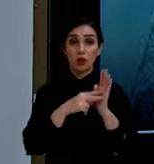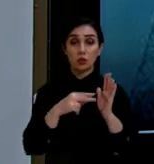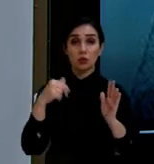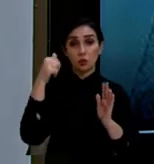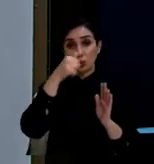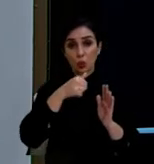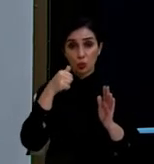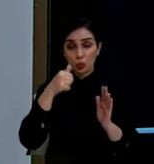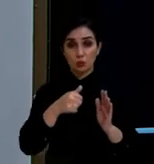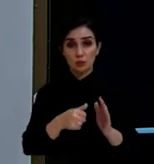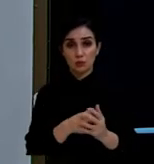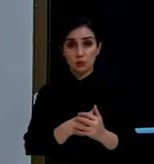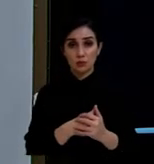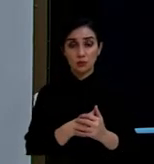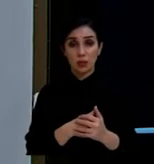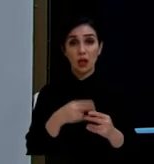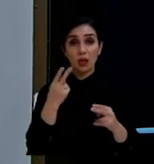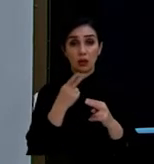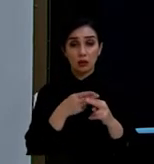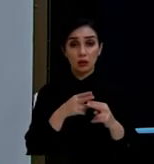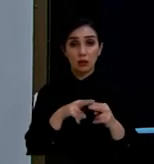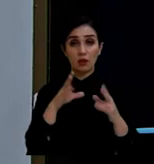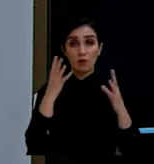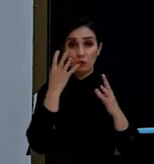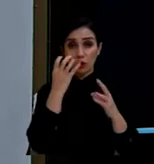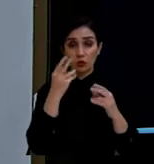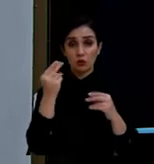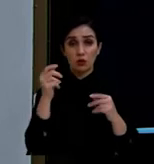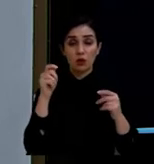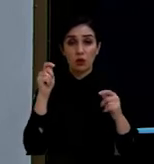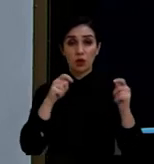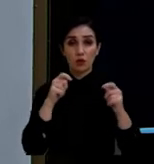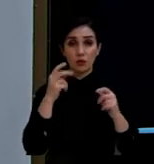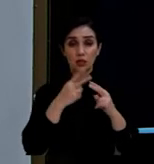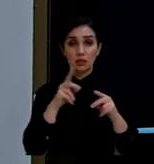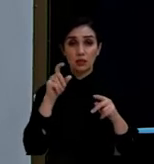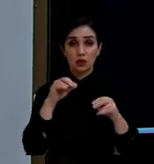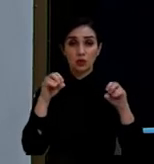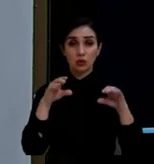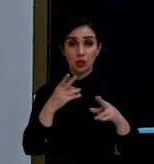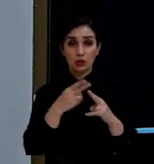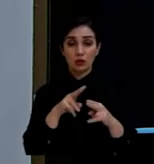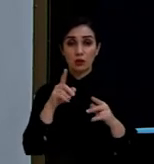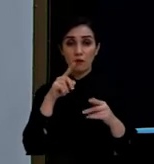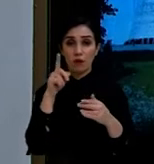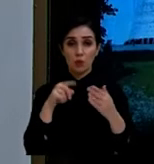2028 году. Это фотография с конференц-зала, где решался этот